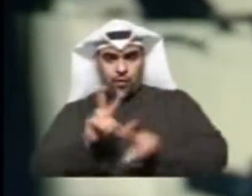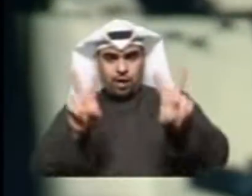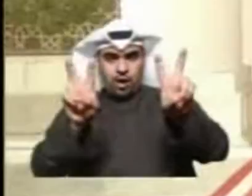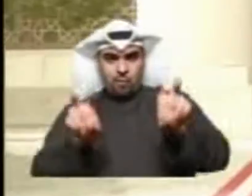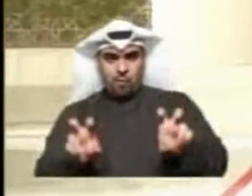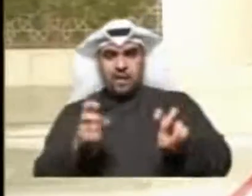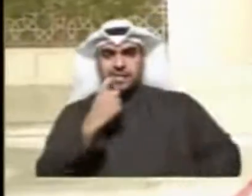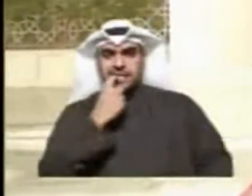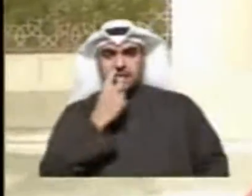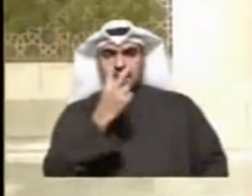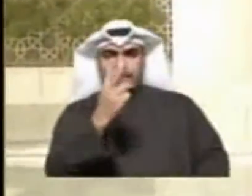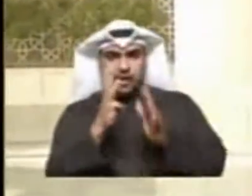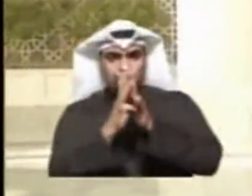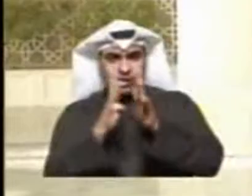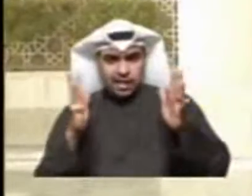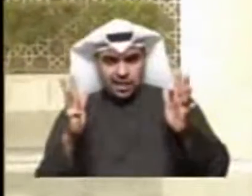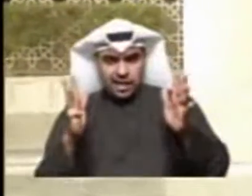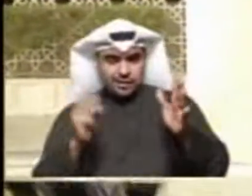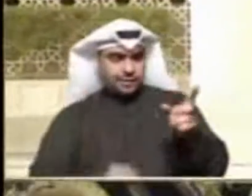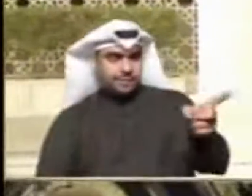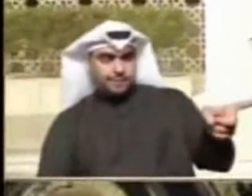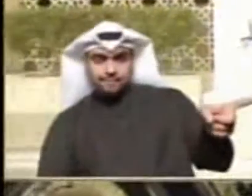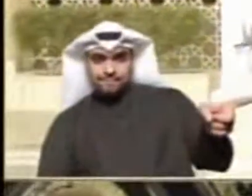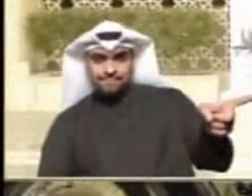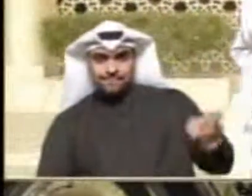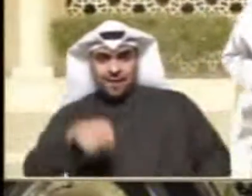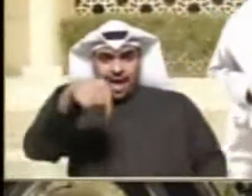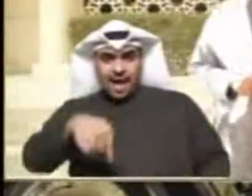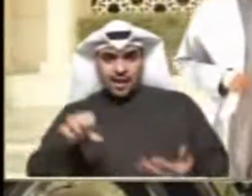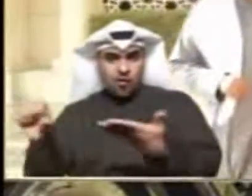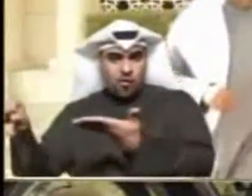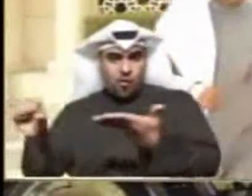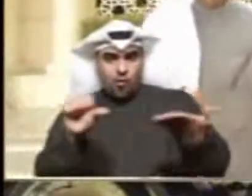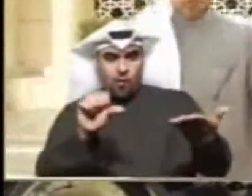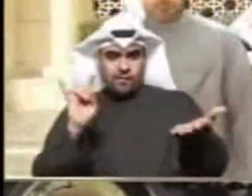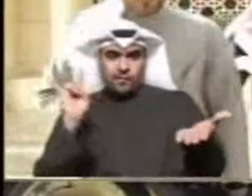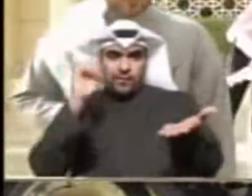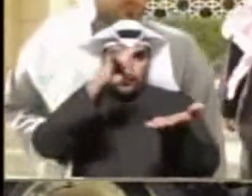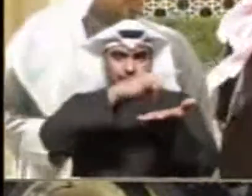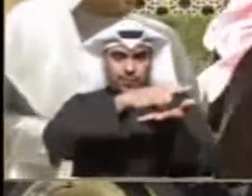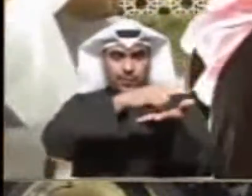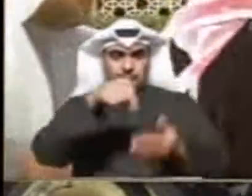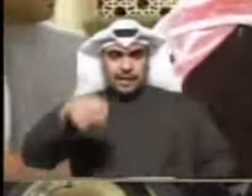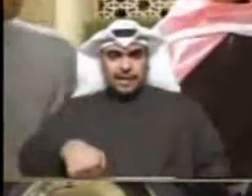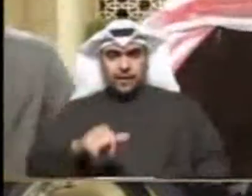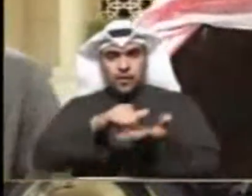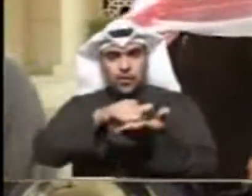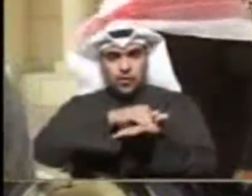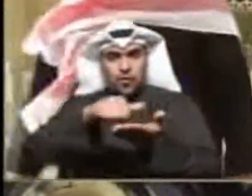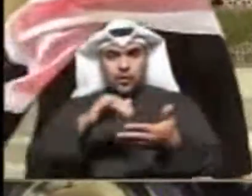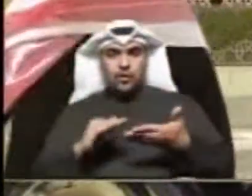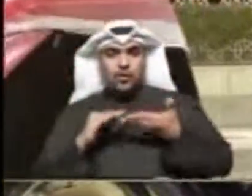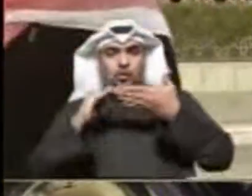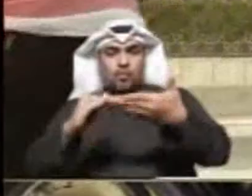لعام 2019. ويضم الوفد المشارك كل من مساعد وزير الخارجية لشؤون مكتب